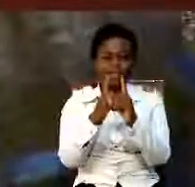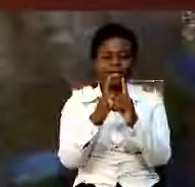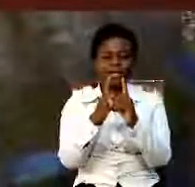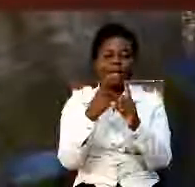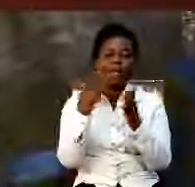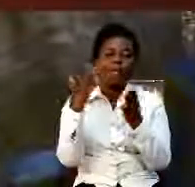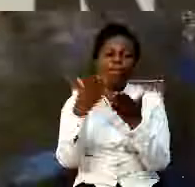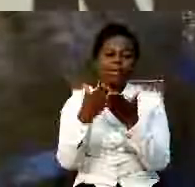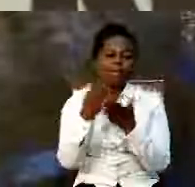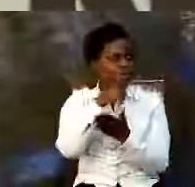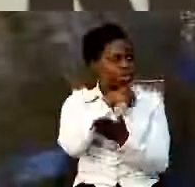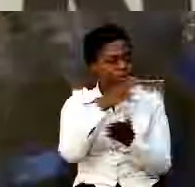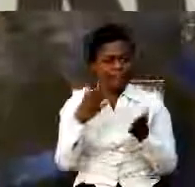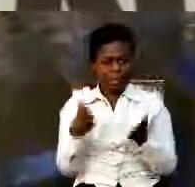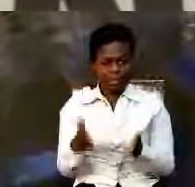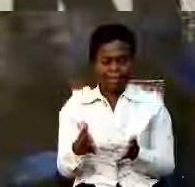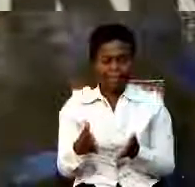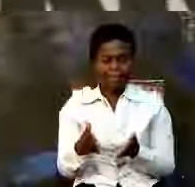maana